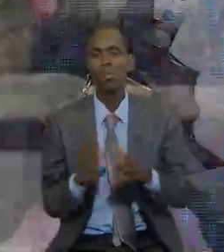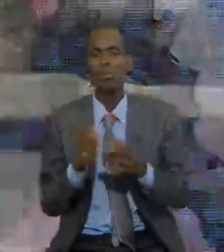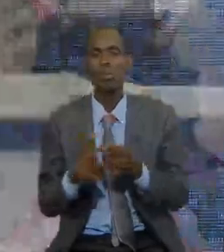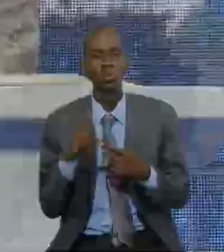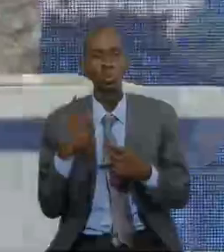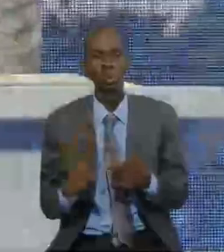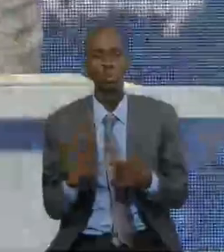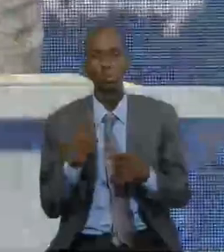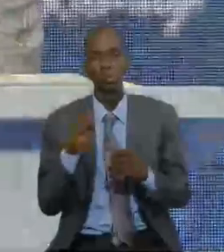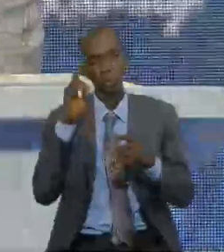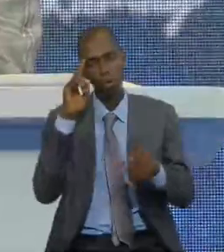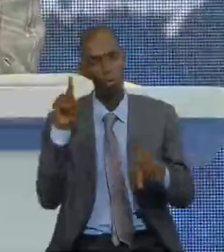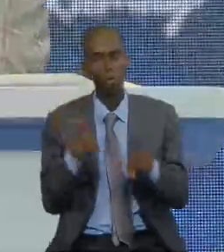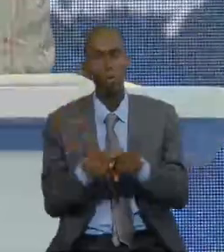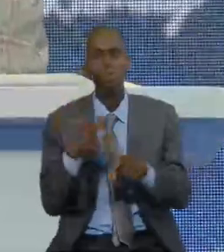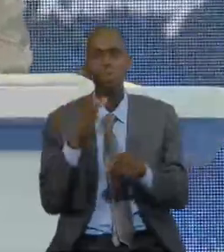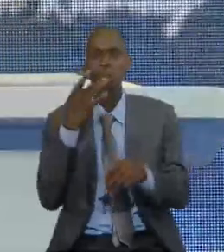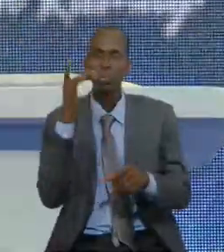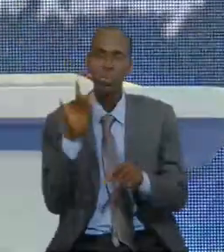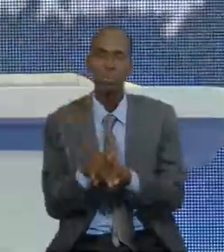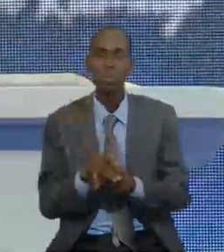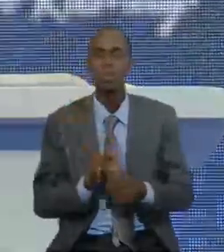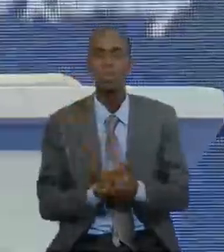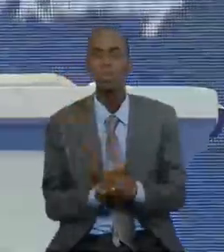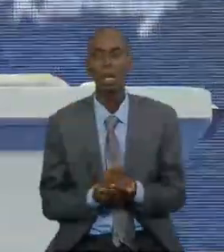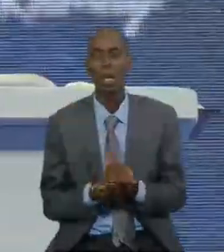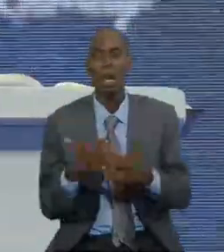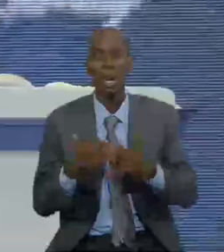étranger aux alliances de la promesse